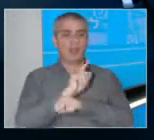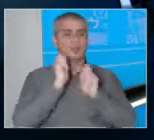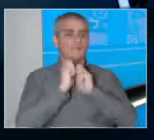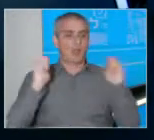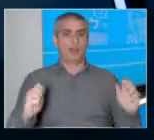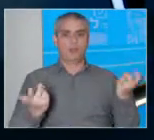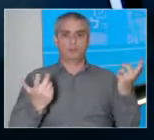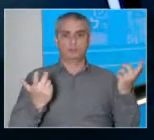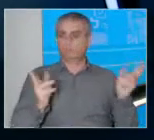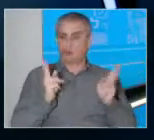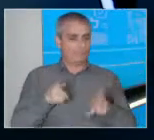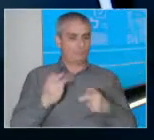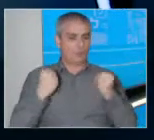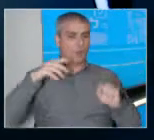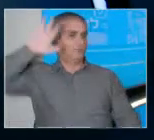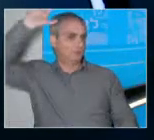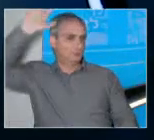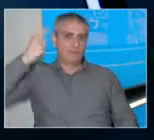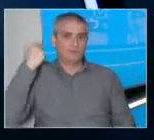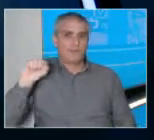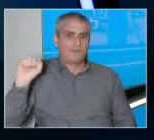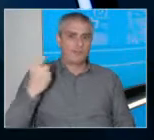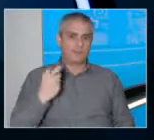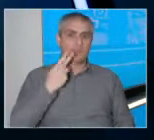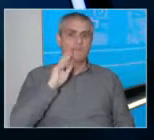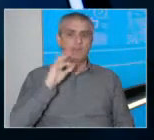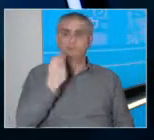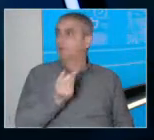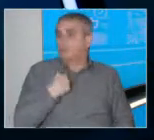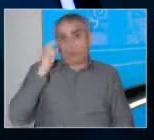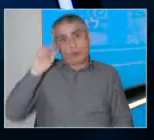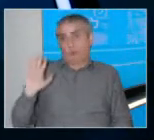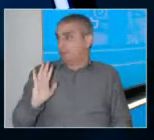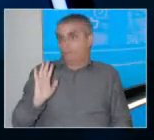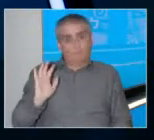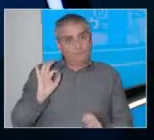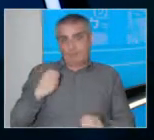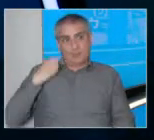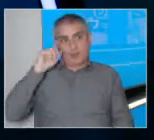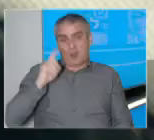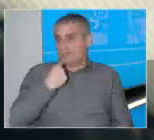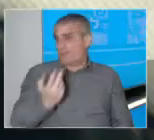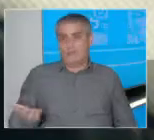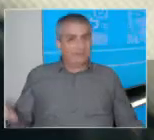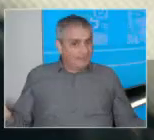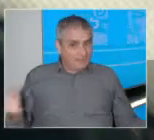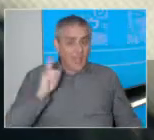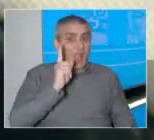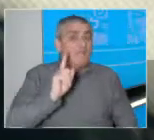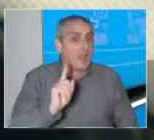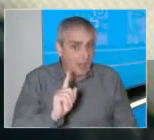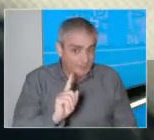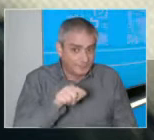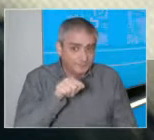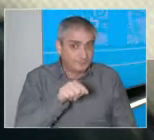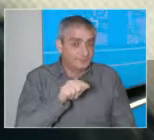הארוך, כשאנו מאפשרים חופש הצבעה, כשמפירים את ההבטחה שניתנה לכם? אני לא יודע להגיד לך, אני באמת לא יודע להגיד לך, אבל